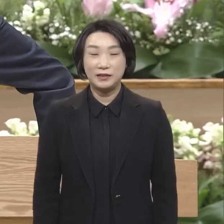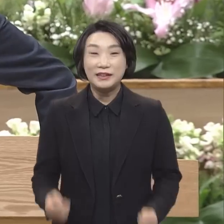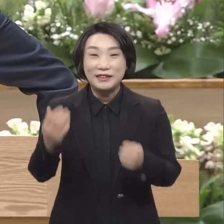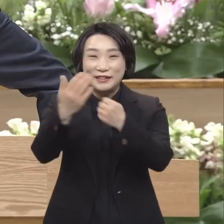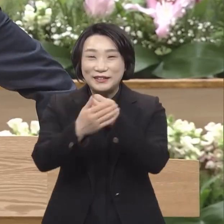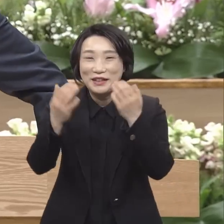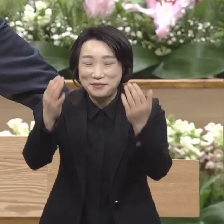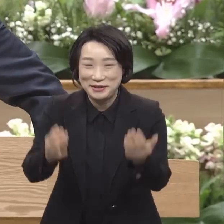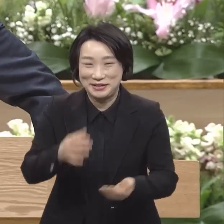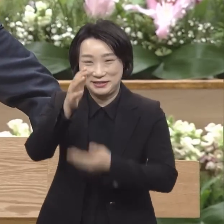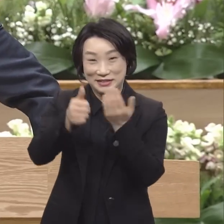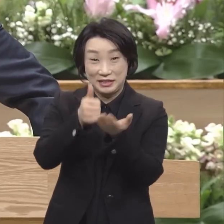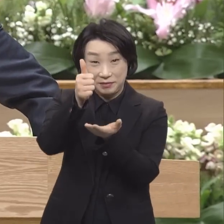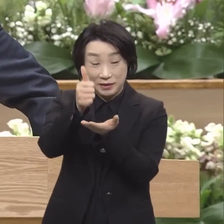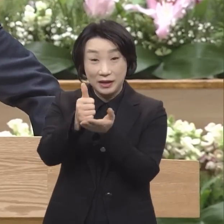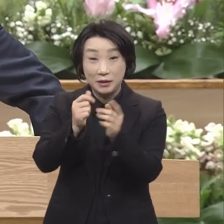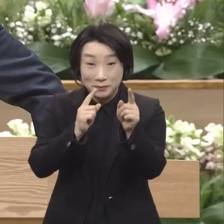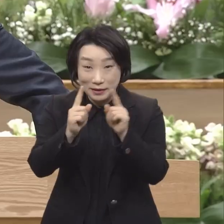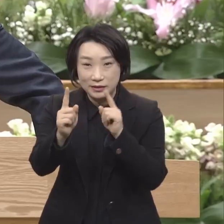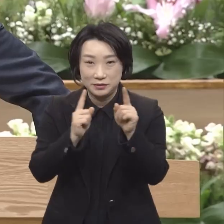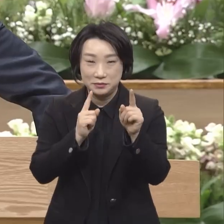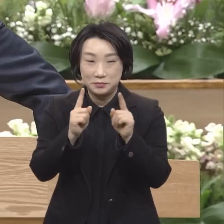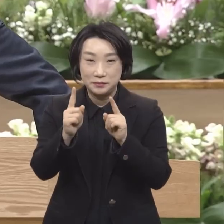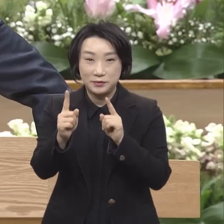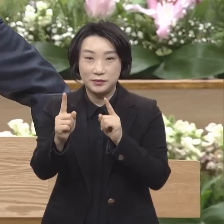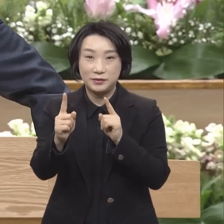은혜 받으실 하나님 말씀은